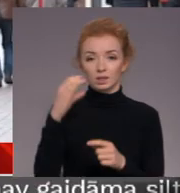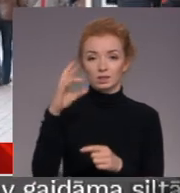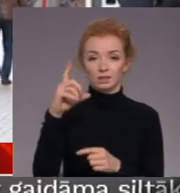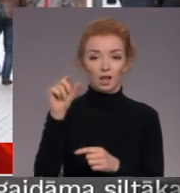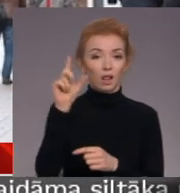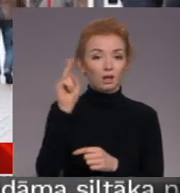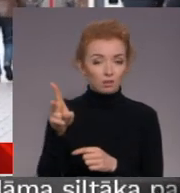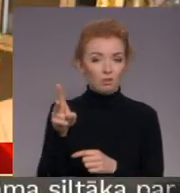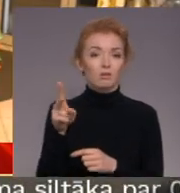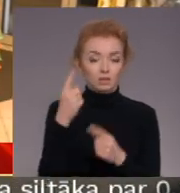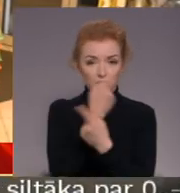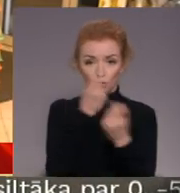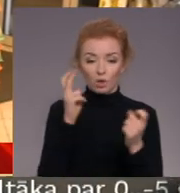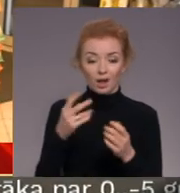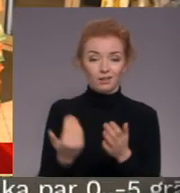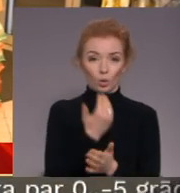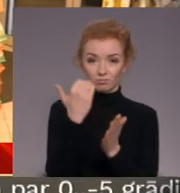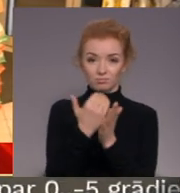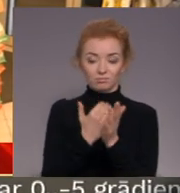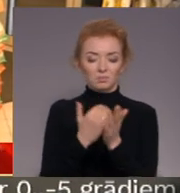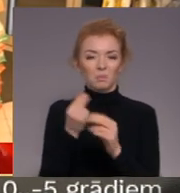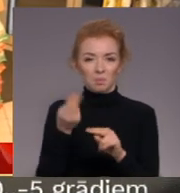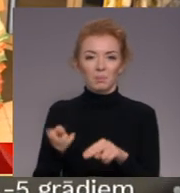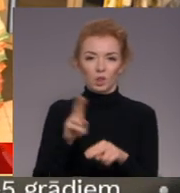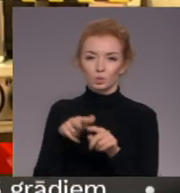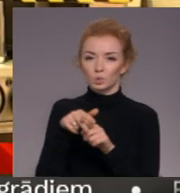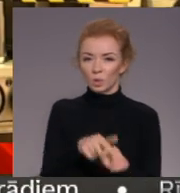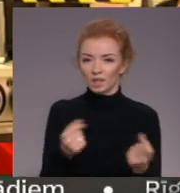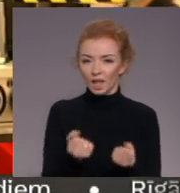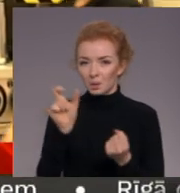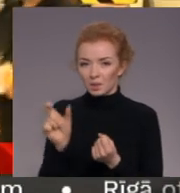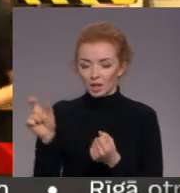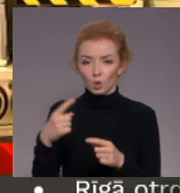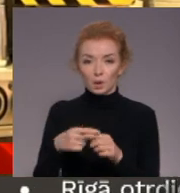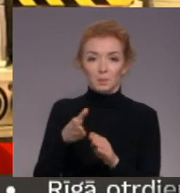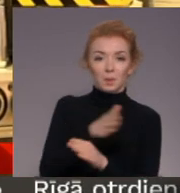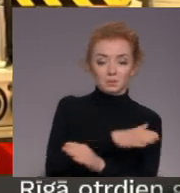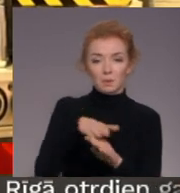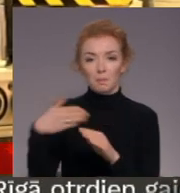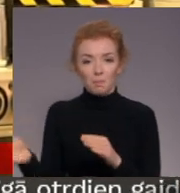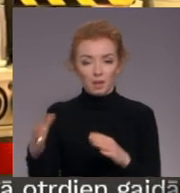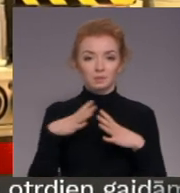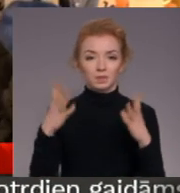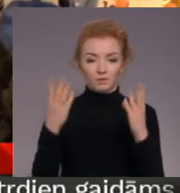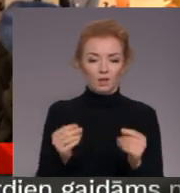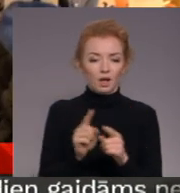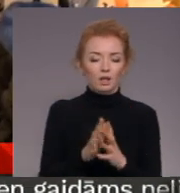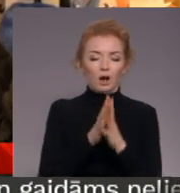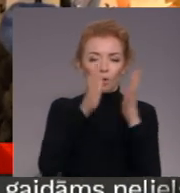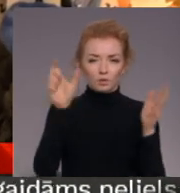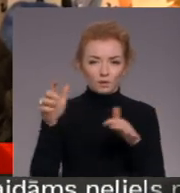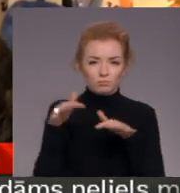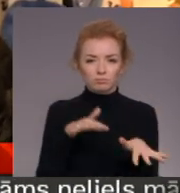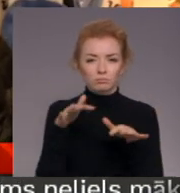ka jauno ierobežojumu pieņemšanas regularitāte rada papildus lodzi viņu darbiniekiem, kā arī to, ka pirms un pēc brīvdienām vērojama neierasta milzīga pircēju